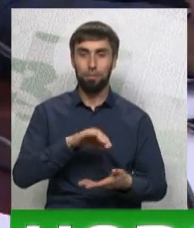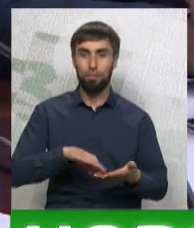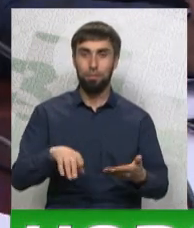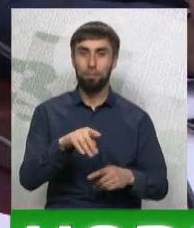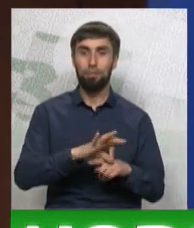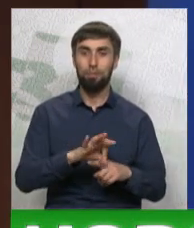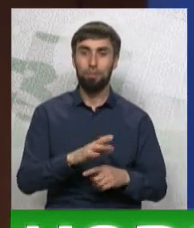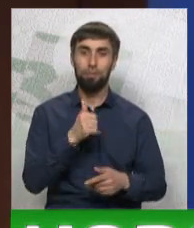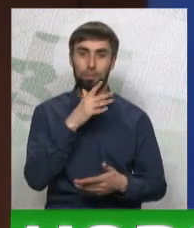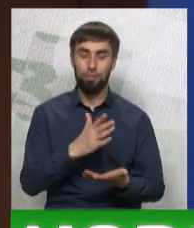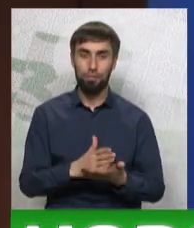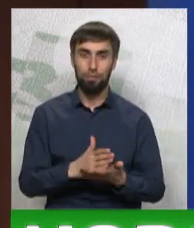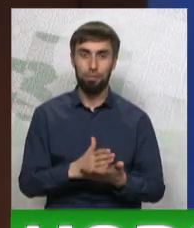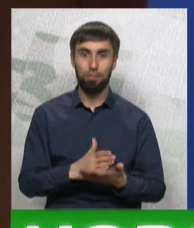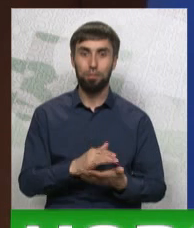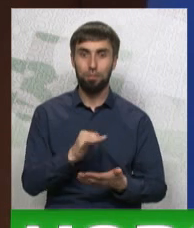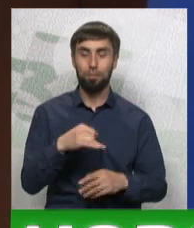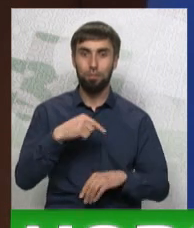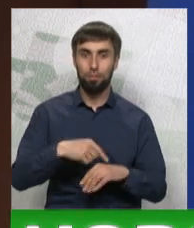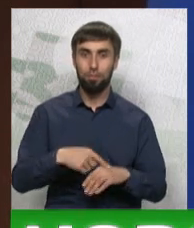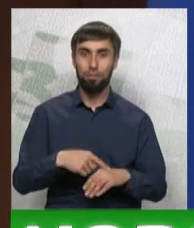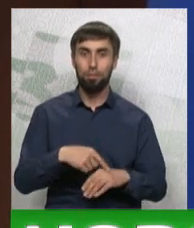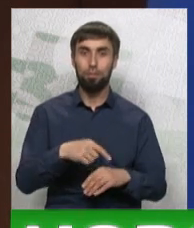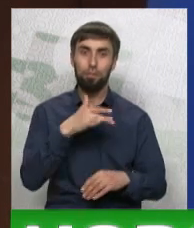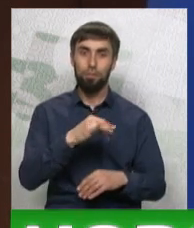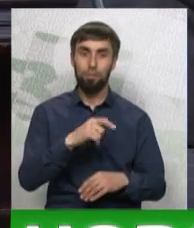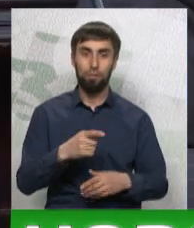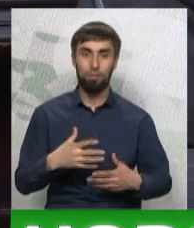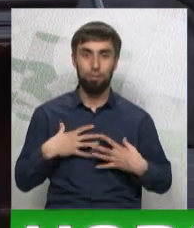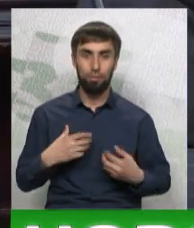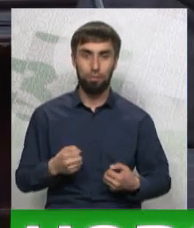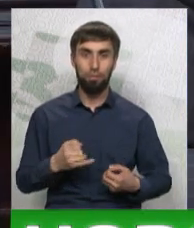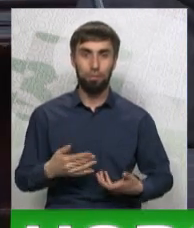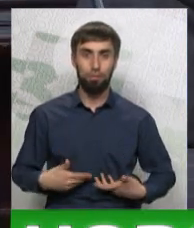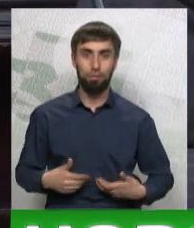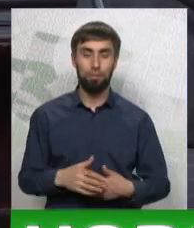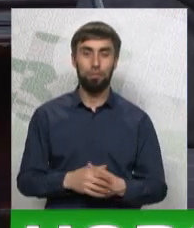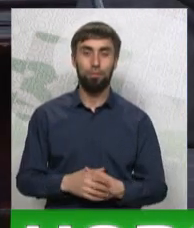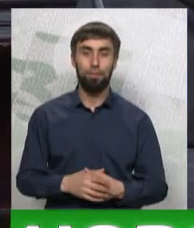пациентов с заболеваниями и состояниями, представляющими угрозу здоровью и жизни.